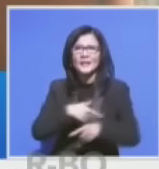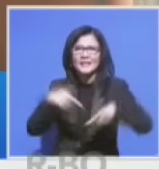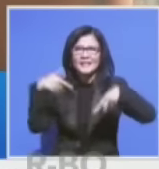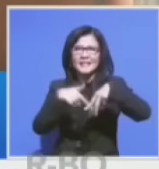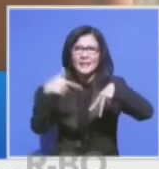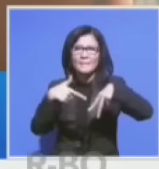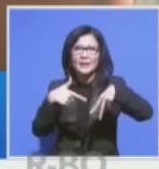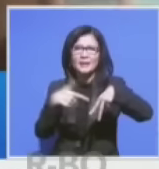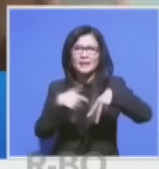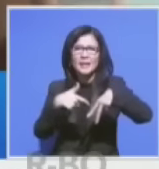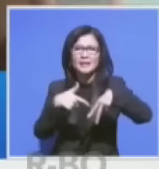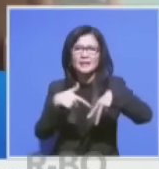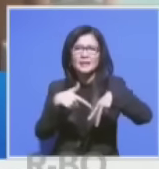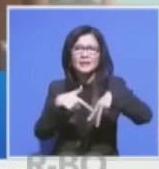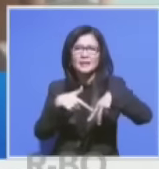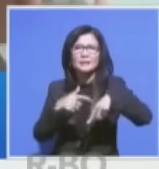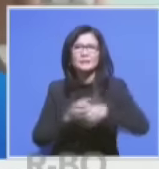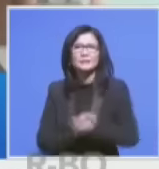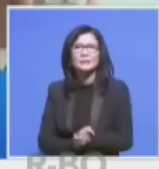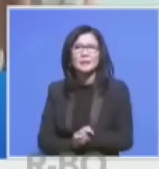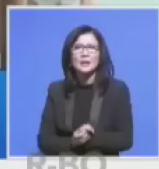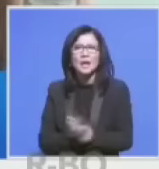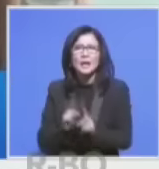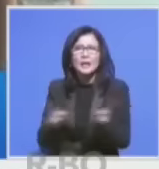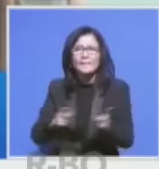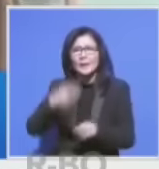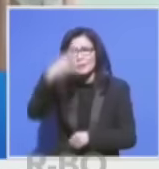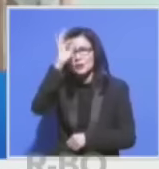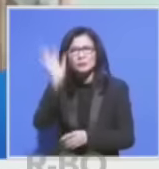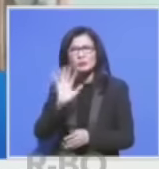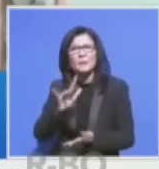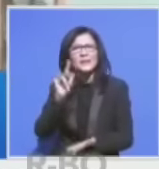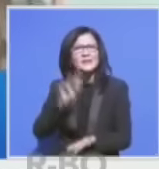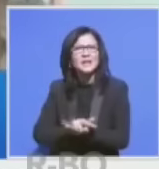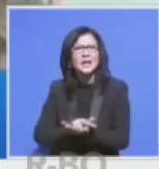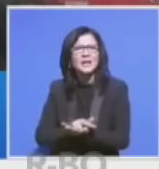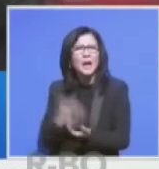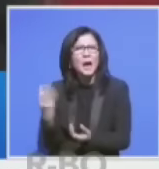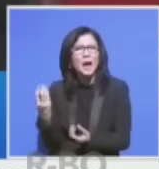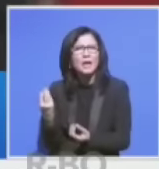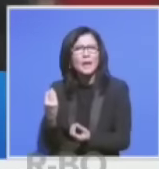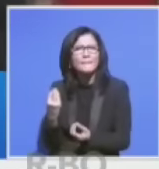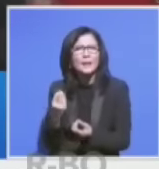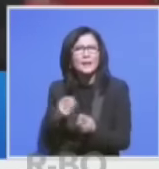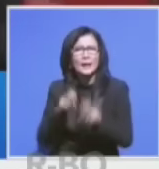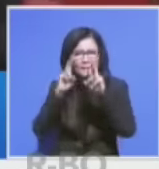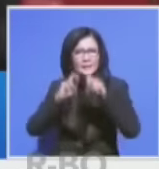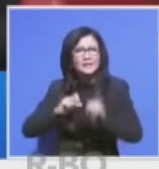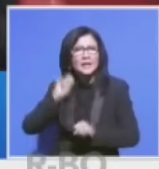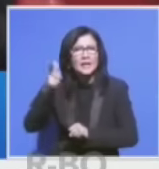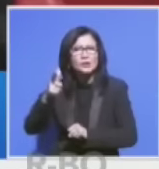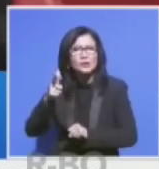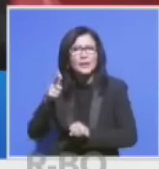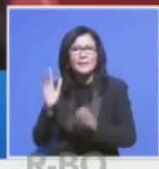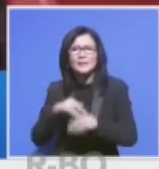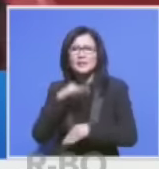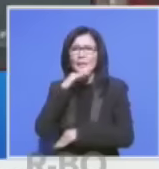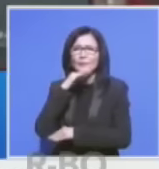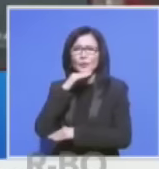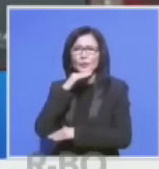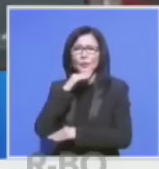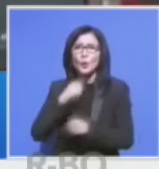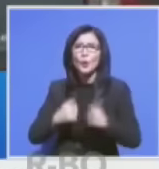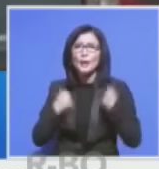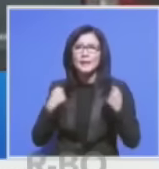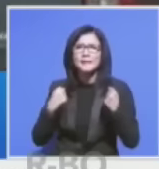kaki dan sempat kritis. Namun polisi belum bisa memastikan kapan akan dilakukan pemeriksaan lanjutan karena masih menunggu perkembangan kesehatan